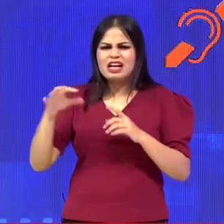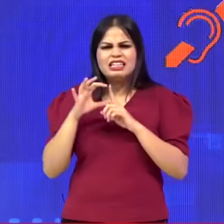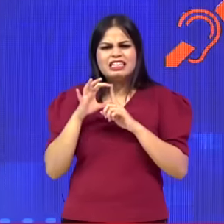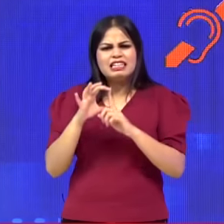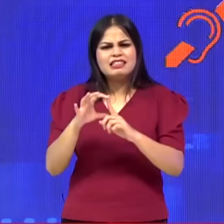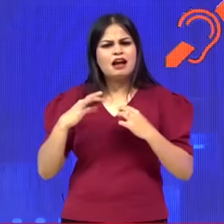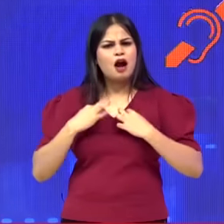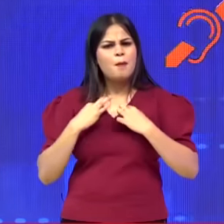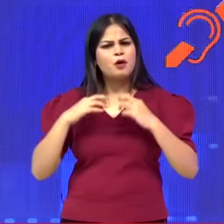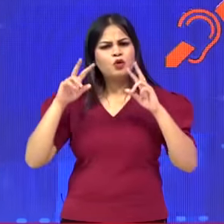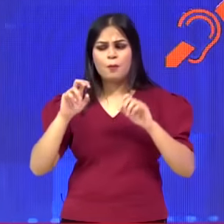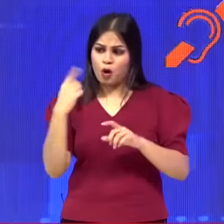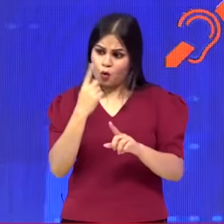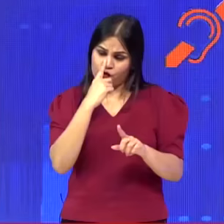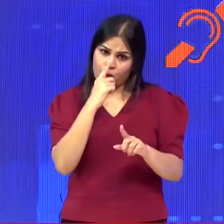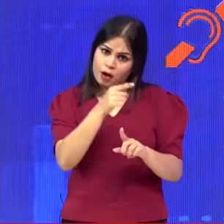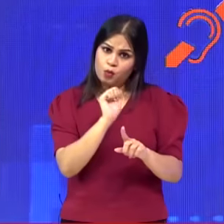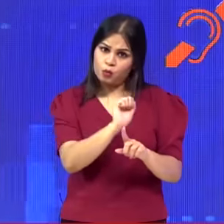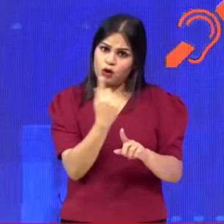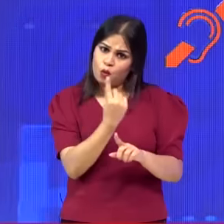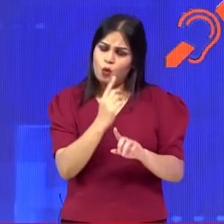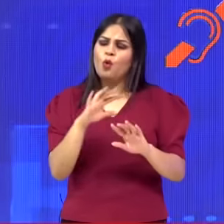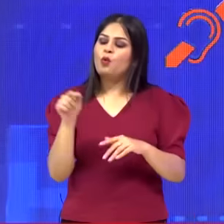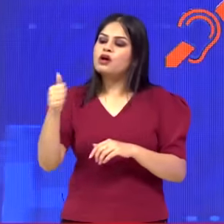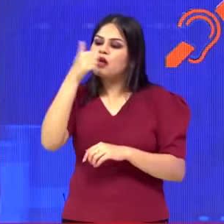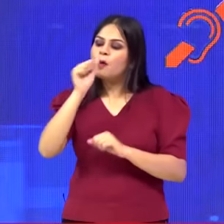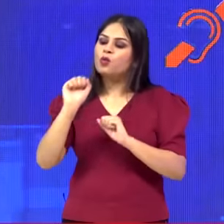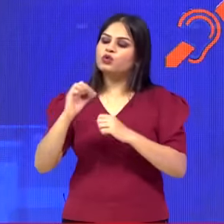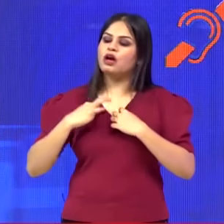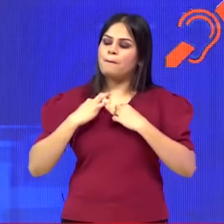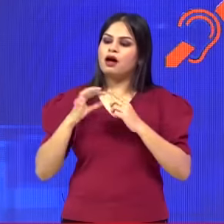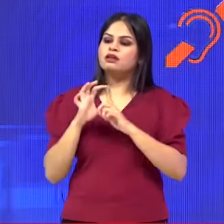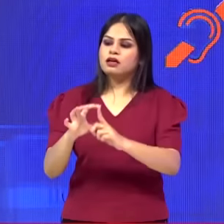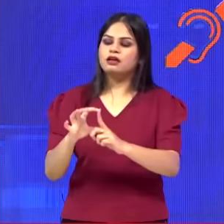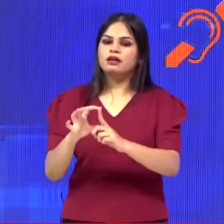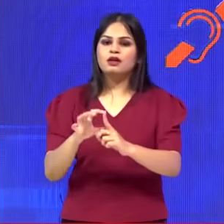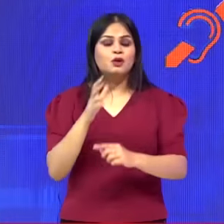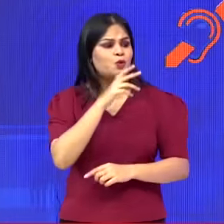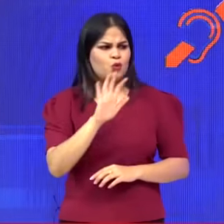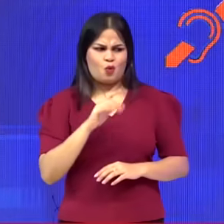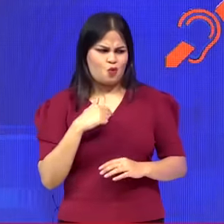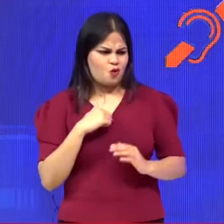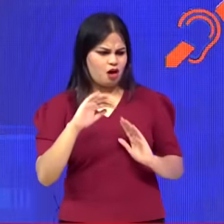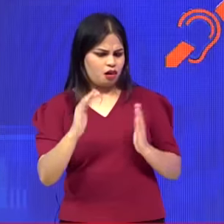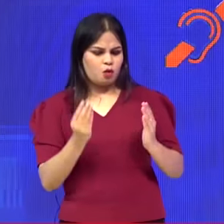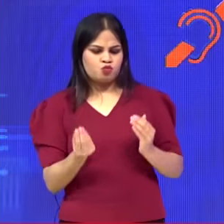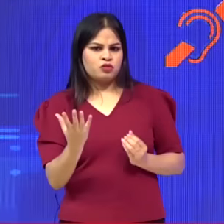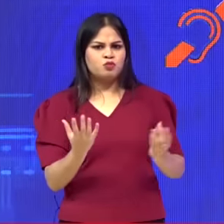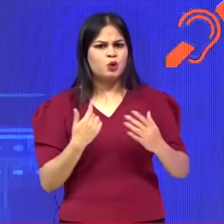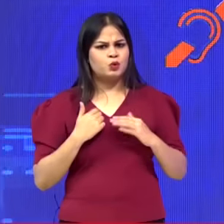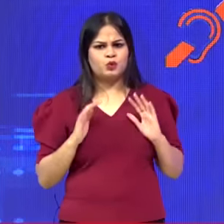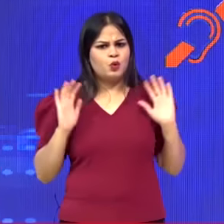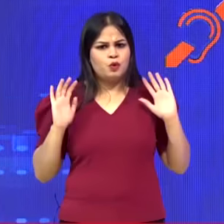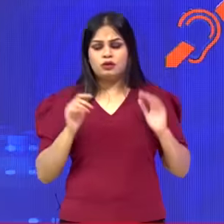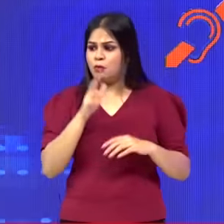सिर्फ लड़कियों के लिए हैं या आपके लिए भी हैं? सर, इसमें डबल स्टैंडर्ड नहीं है सर, कोई डबल स्टैंडर्ड नहीं। अरे, आपकी शर्ट उतरने